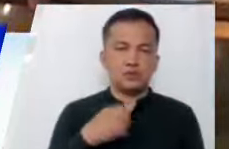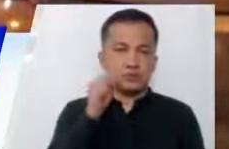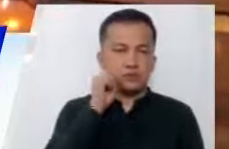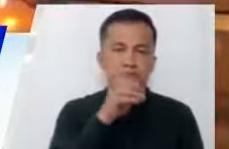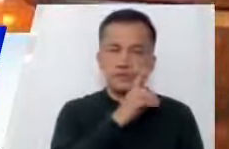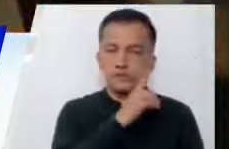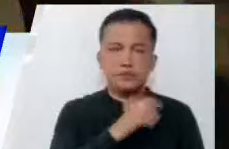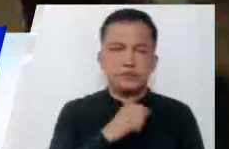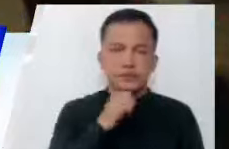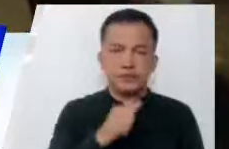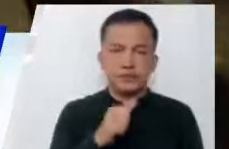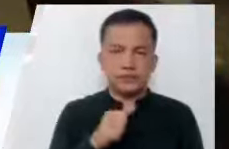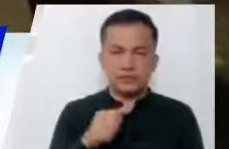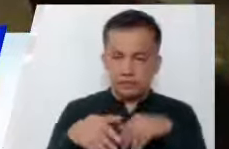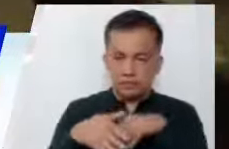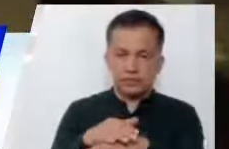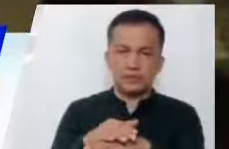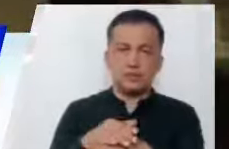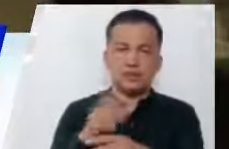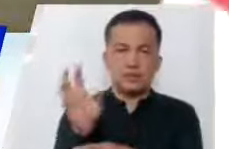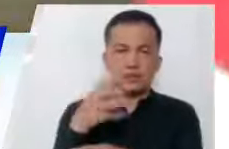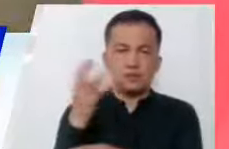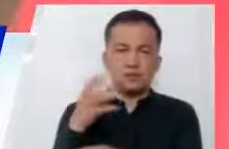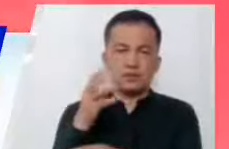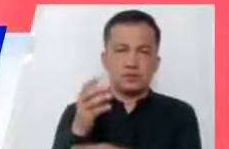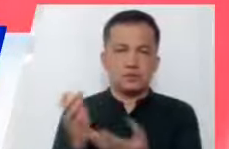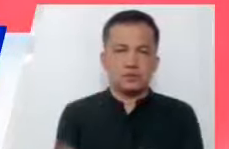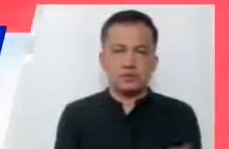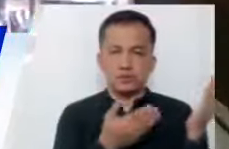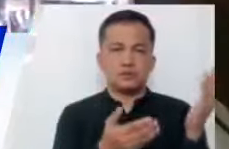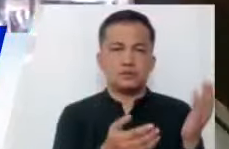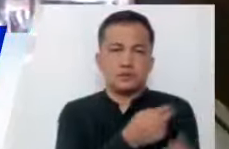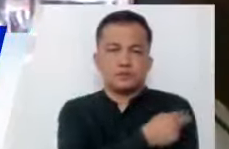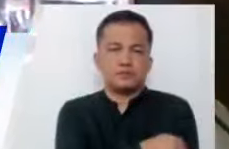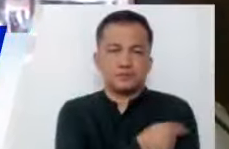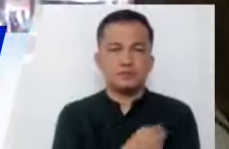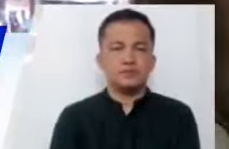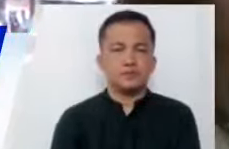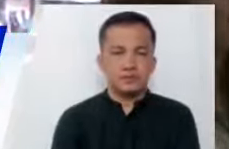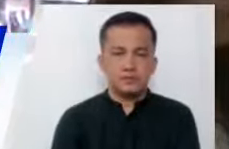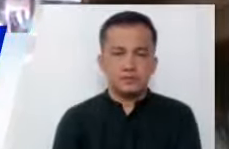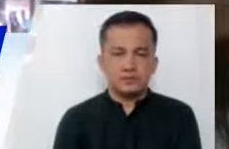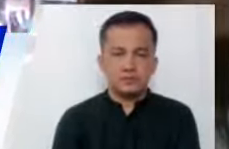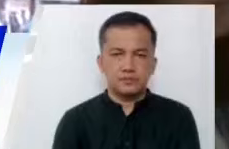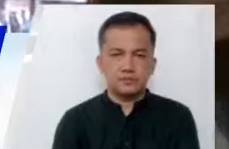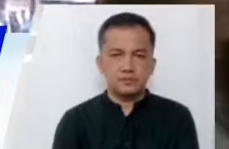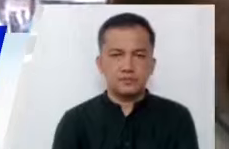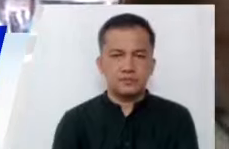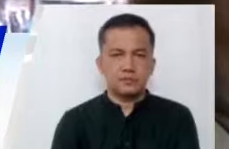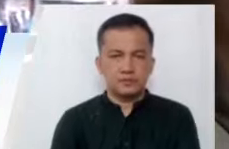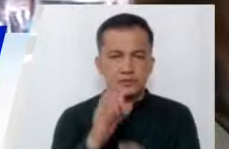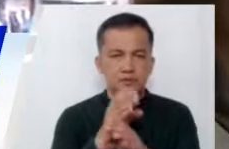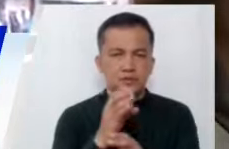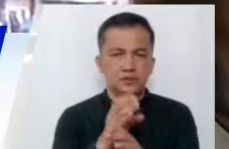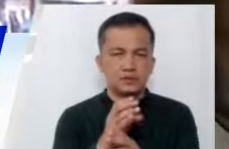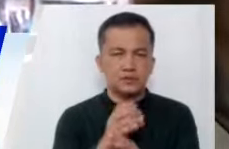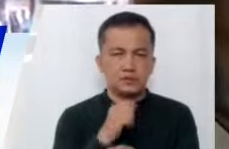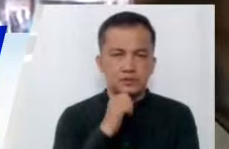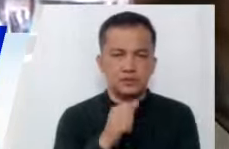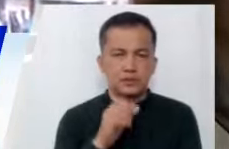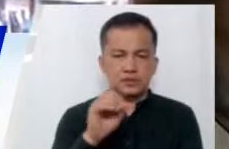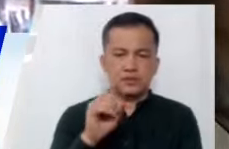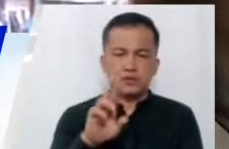agad pinapasok ang ambulansyang magdadala kay Lopez sa ospital. Vehicle ho yun na hindi organic sa House